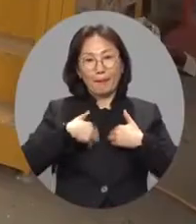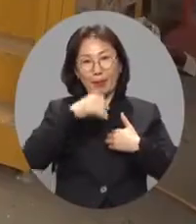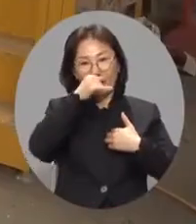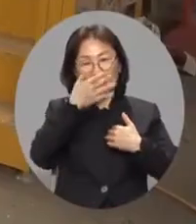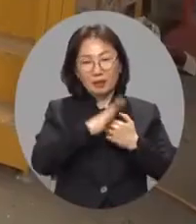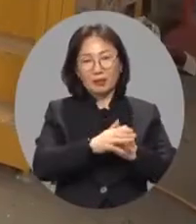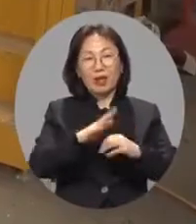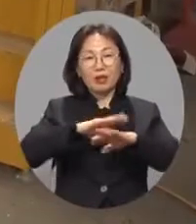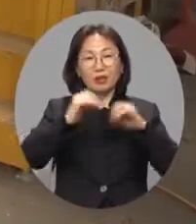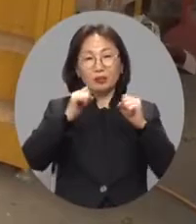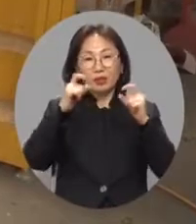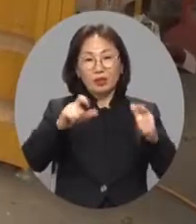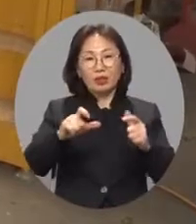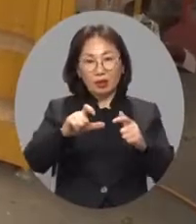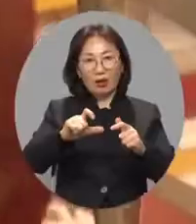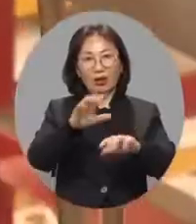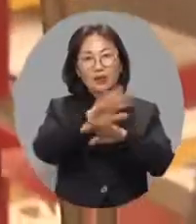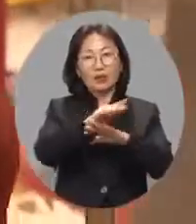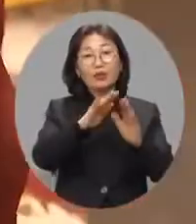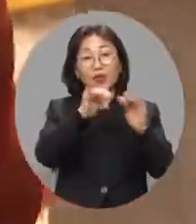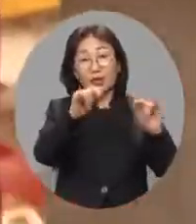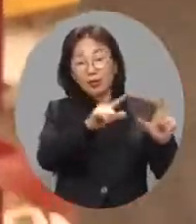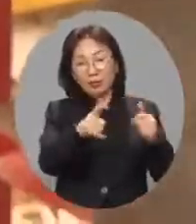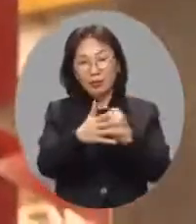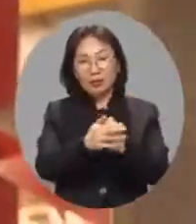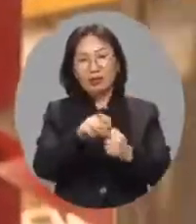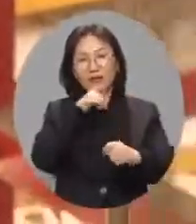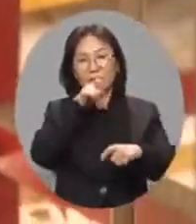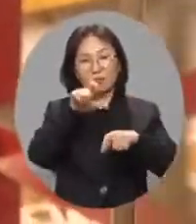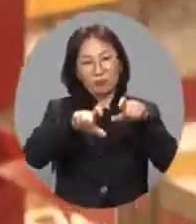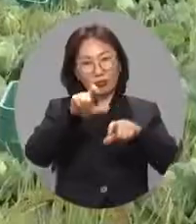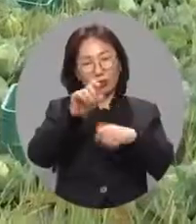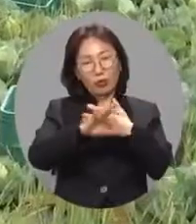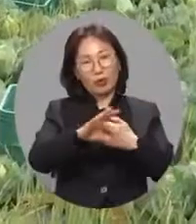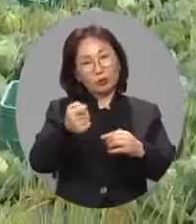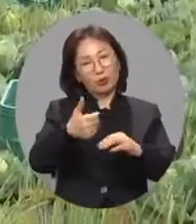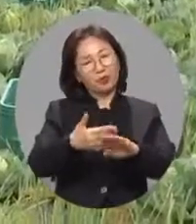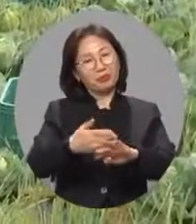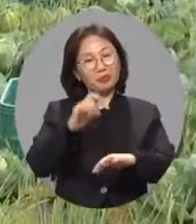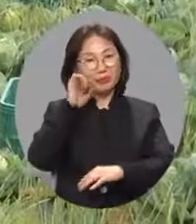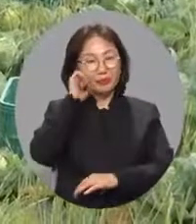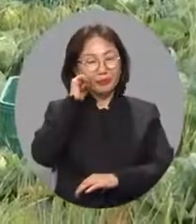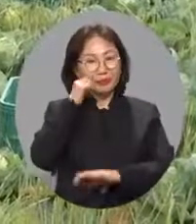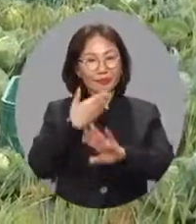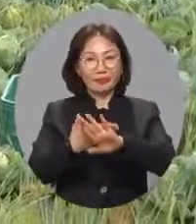도내 농어민들의 소득 증가와는 다소 거리가 있는 지표라는 지적입니다. MBC 뉴스 허현호입니다.